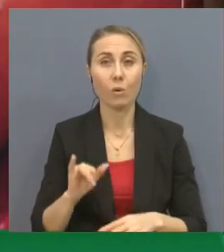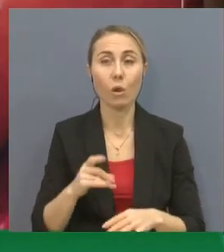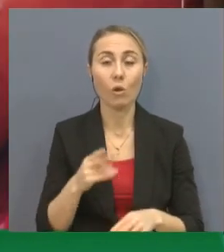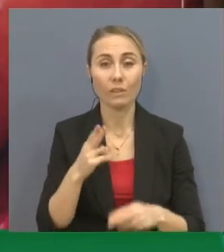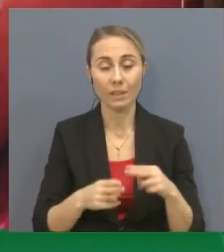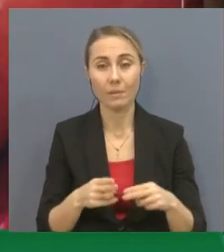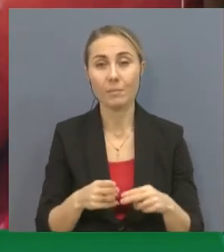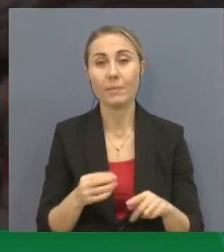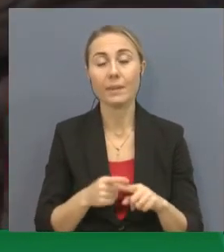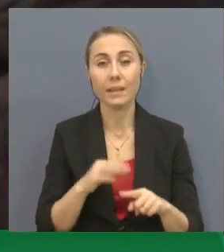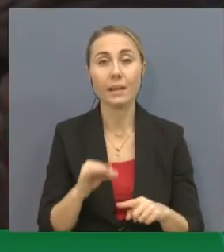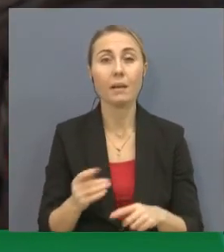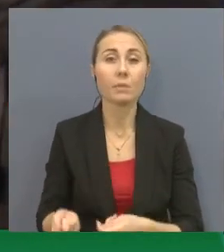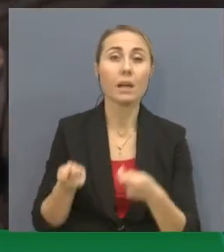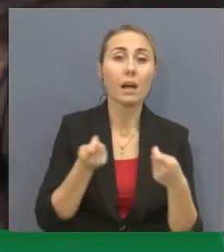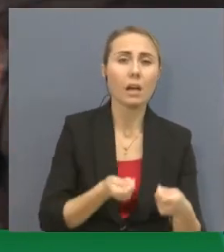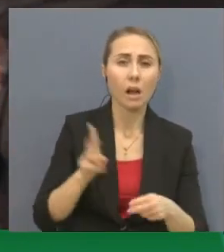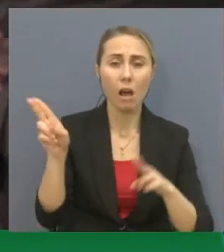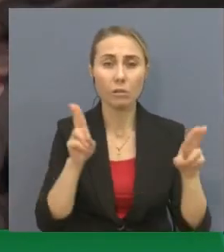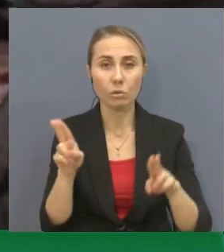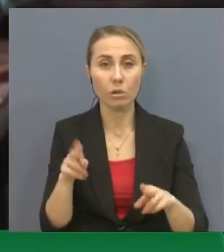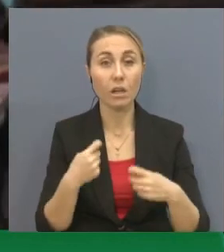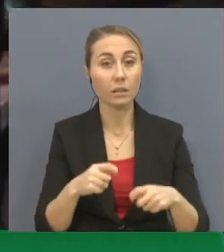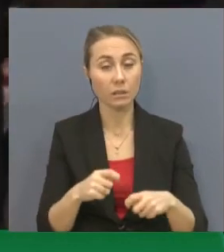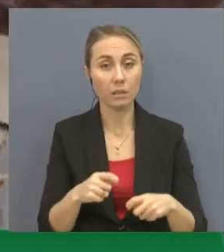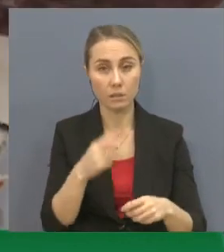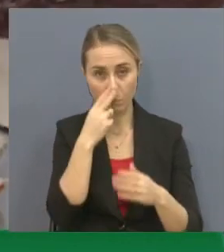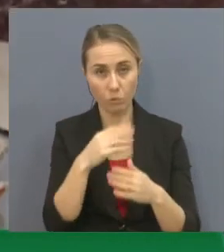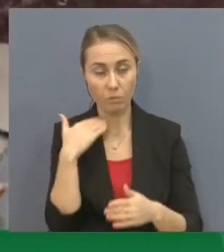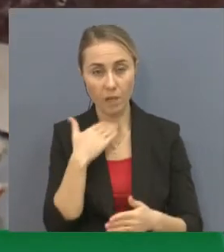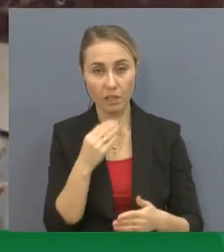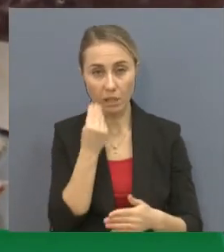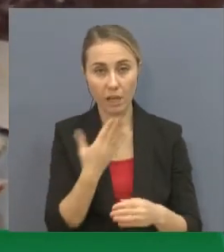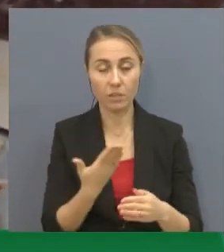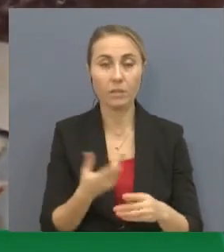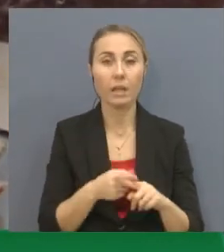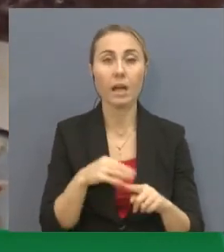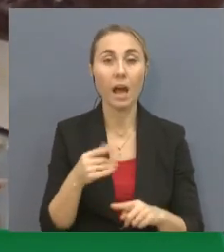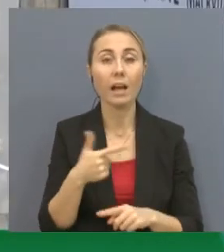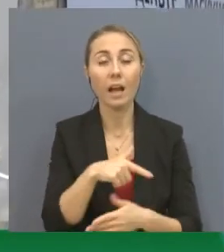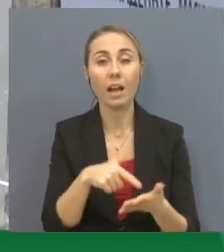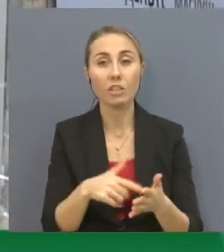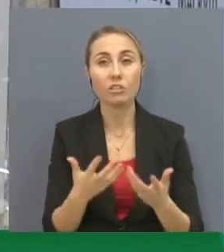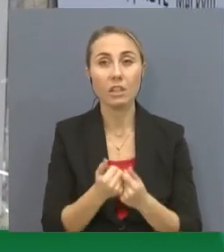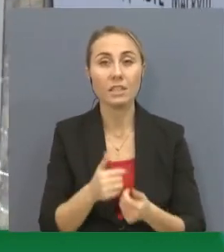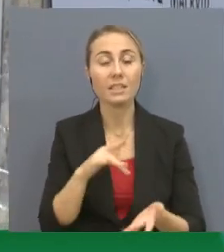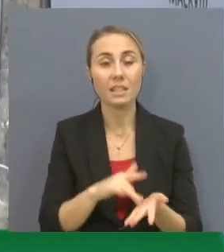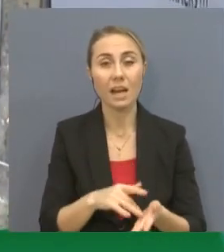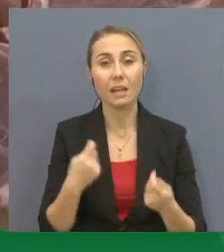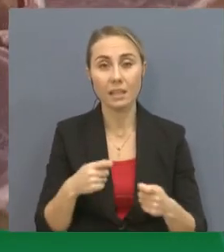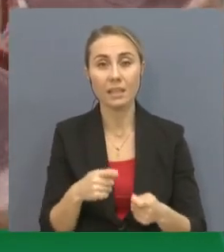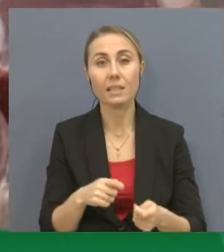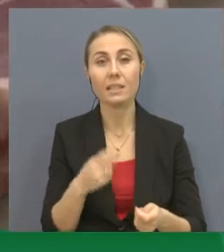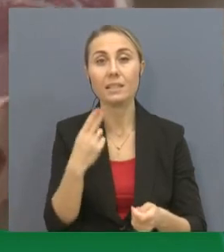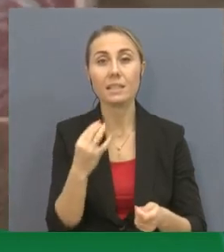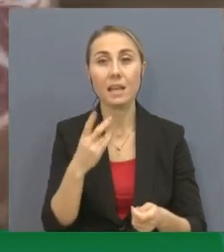и объемы сова зимова на рынок мяса и скота соответственно если говорить о мясе как о товаре только ража не считаю что на центральном рынке цены на